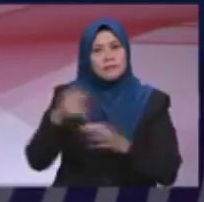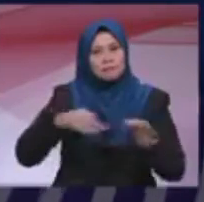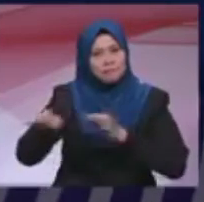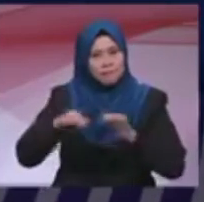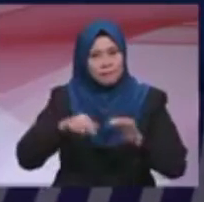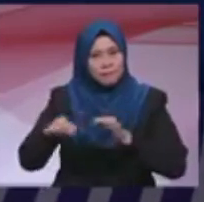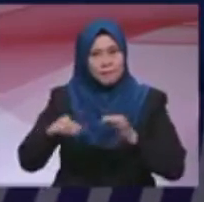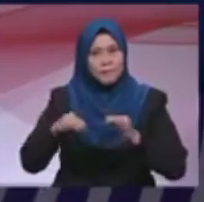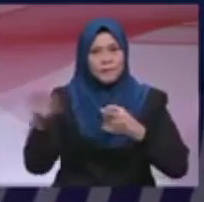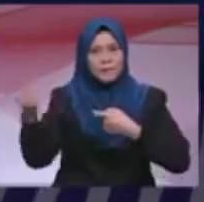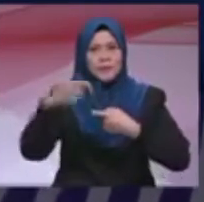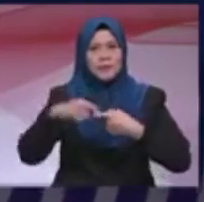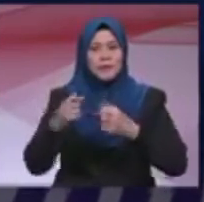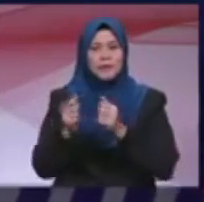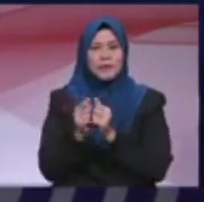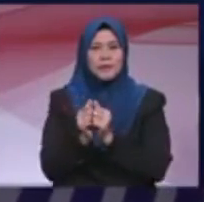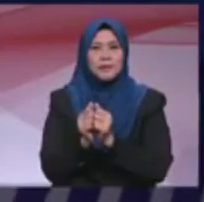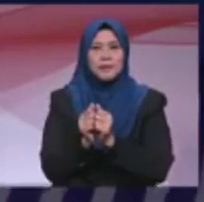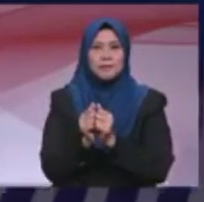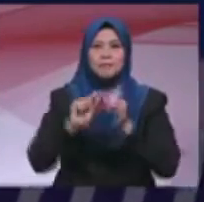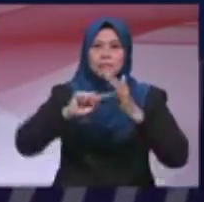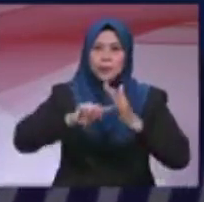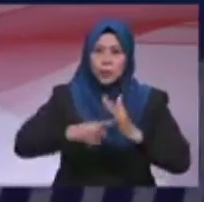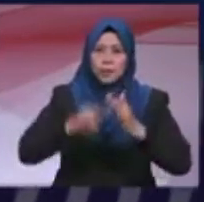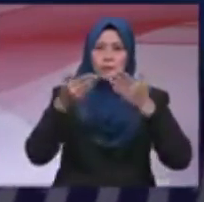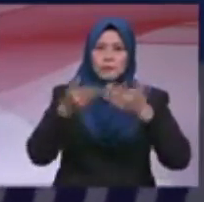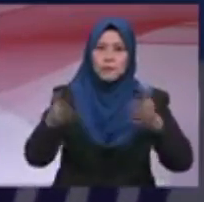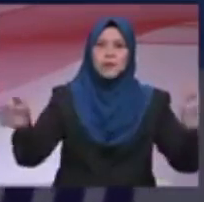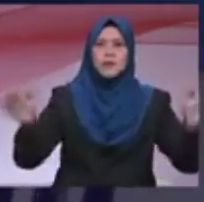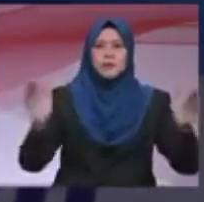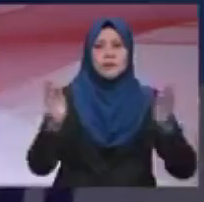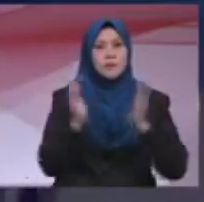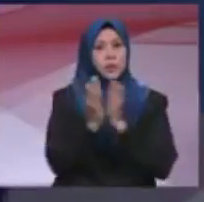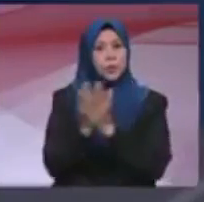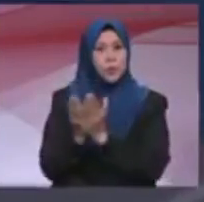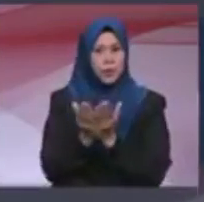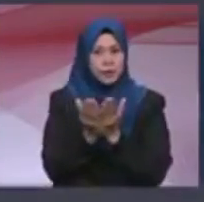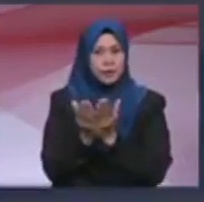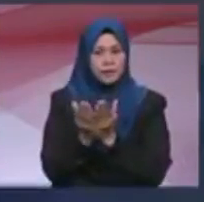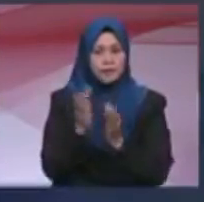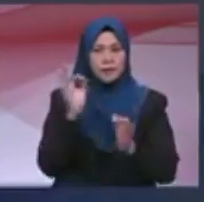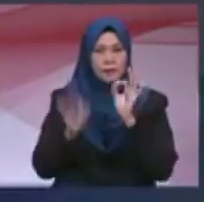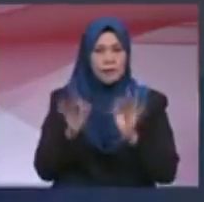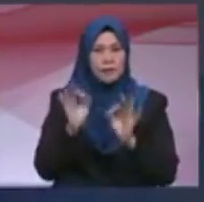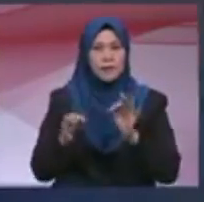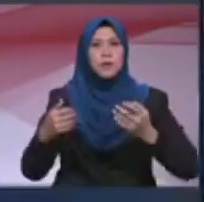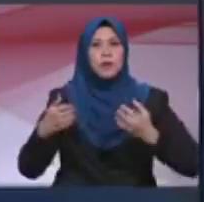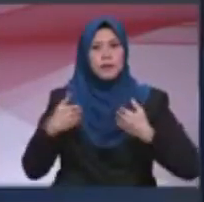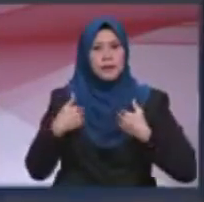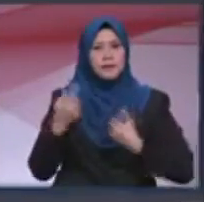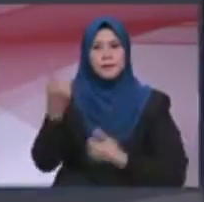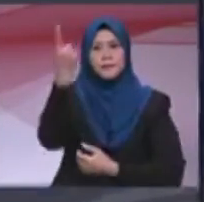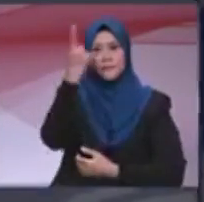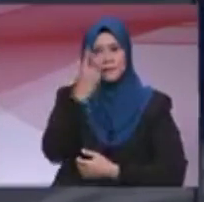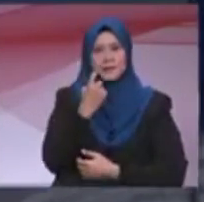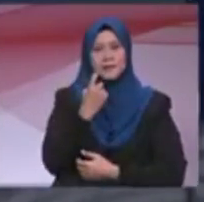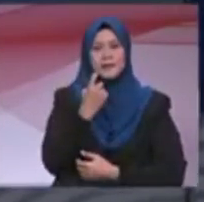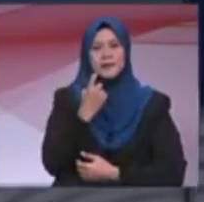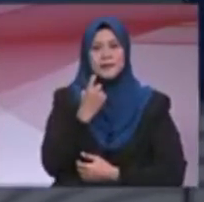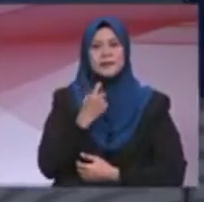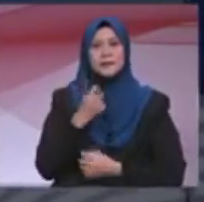penjelasan berkaitan dengan pengoperasian sekolah, dan sekiranya ada pertanyaan